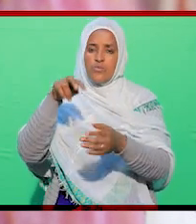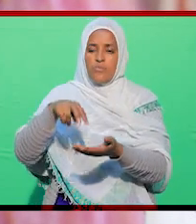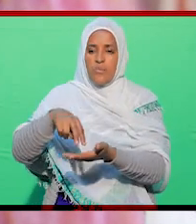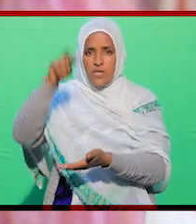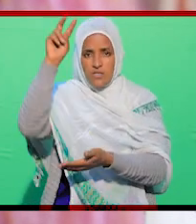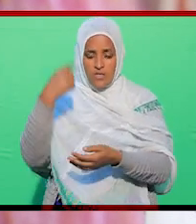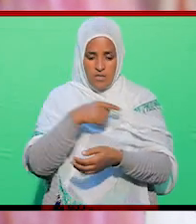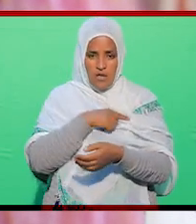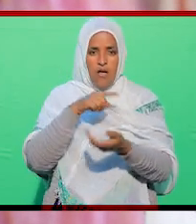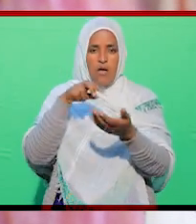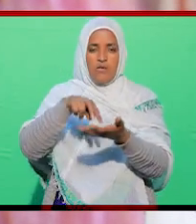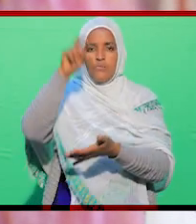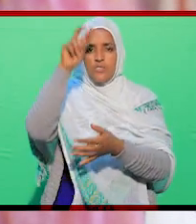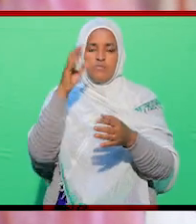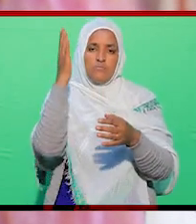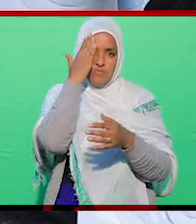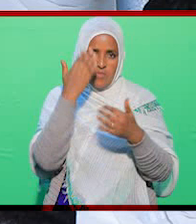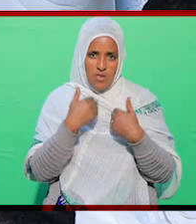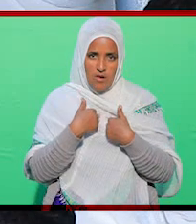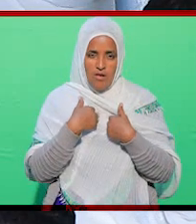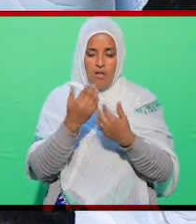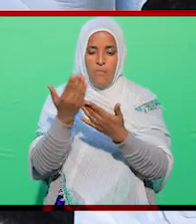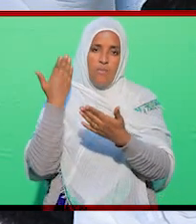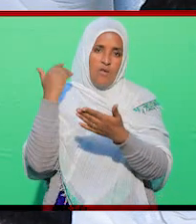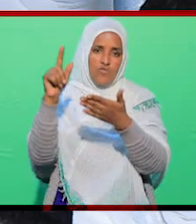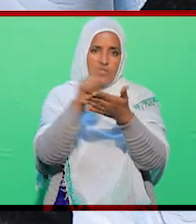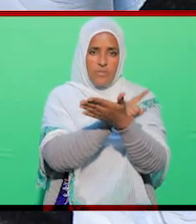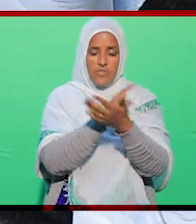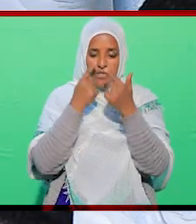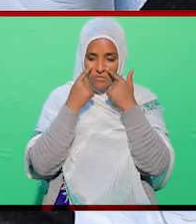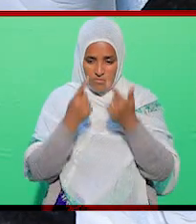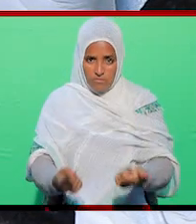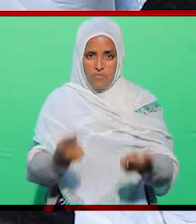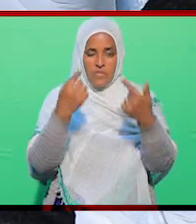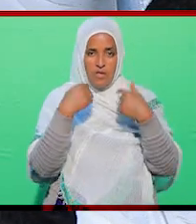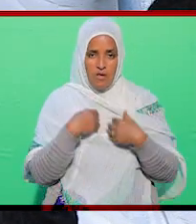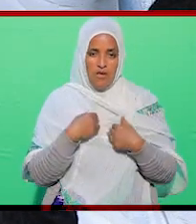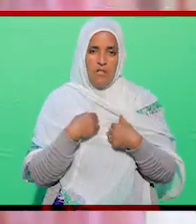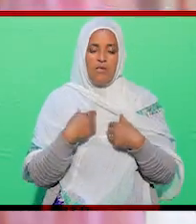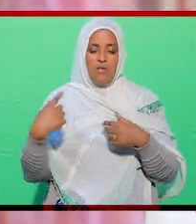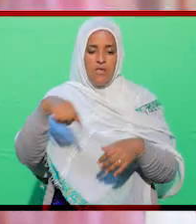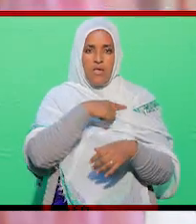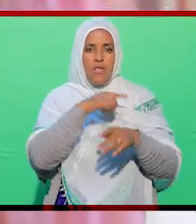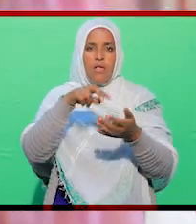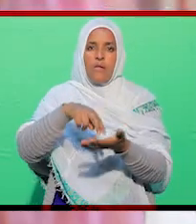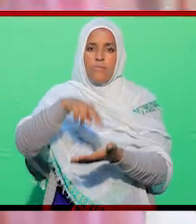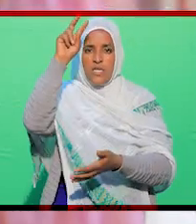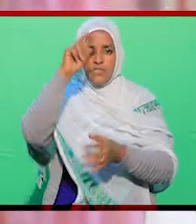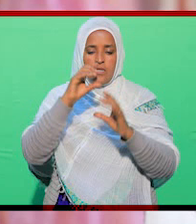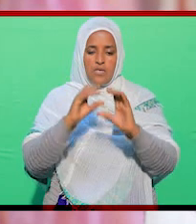ያሳየናልና የእርሱን መነሳት እኛም እንደምንነሳ ይታወቃል። ባለፉት ሳምንታት ስናይ